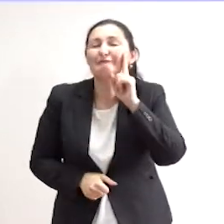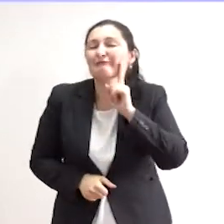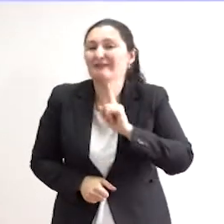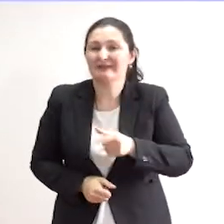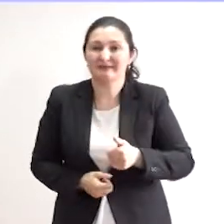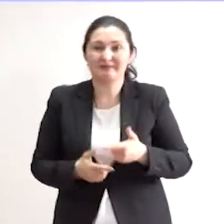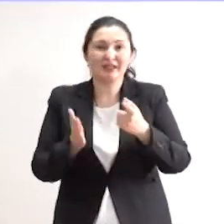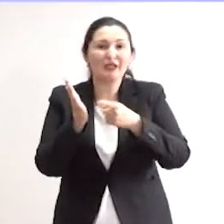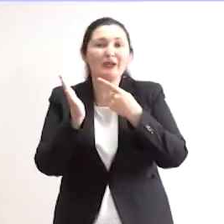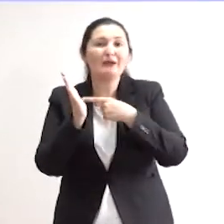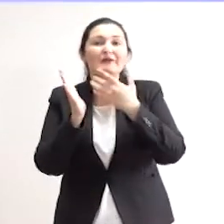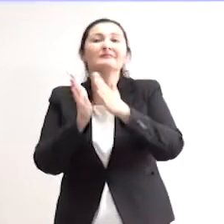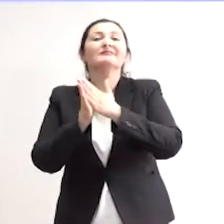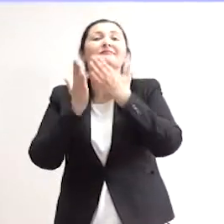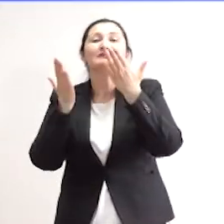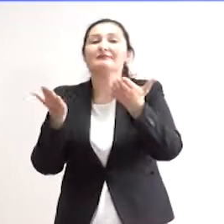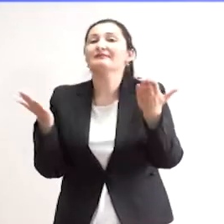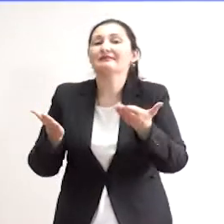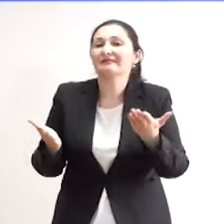چگونه کتاب است